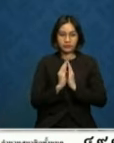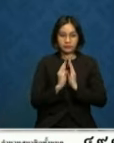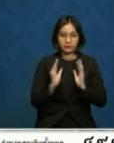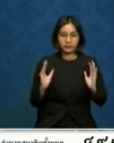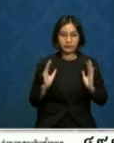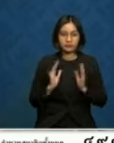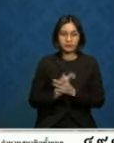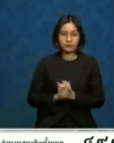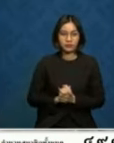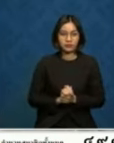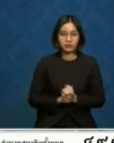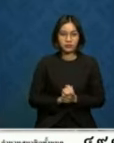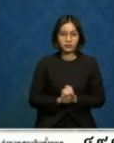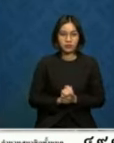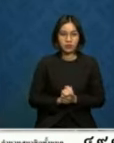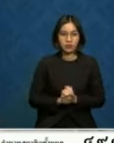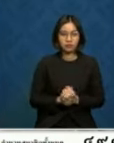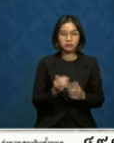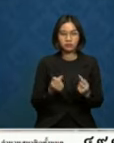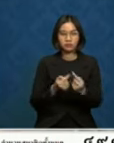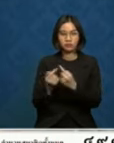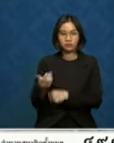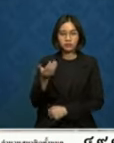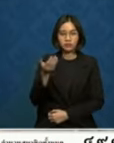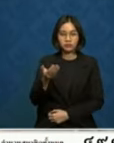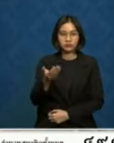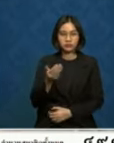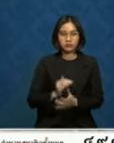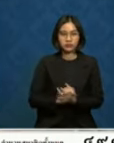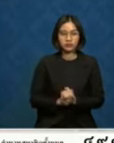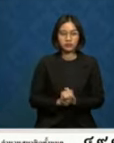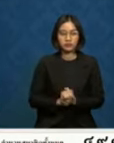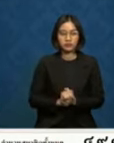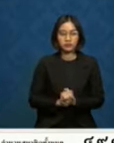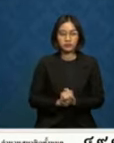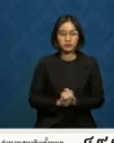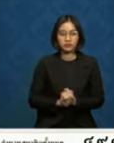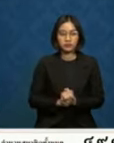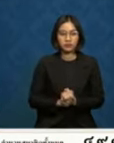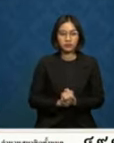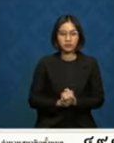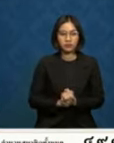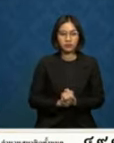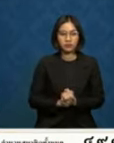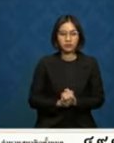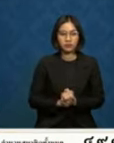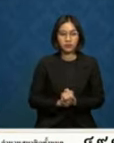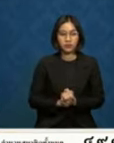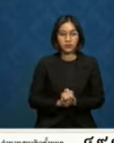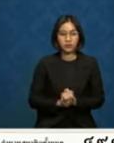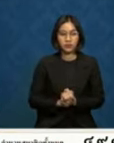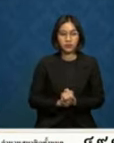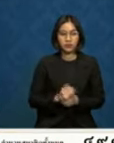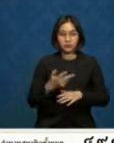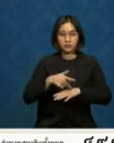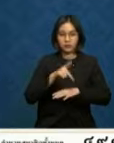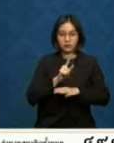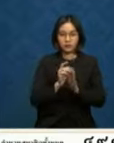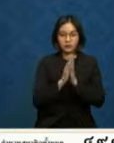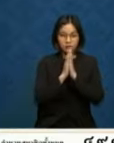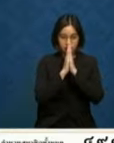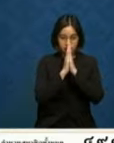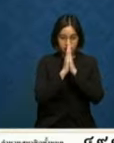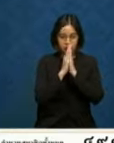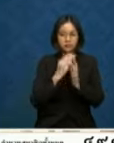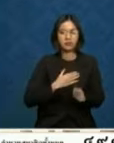ประธานครับ ขอบคุณครับต่อไปขอเชิญคุณจัดสุภัทรวณิชครับ เรียนท่านประธานสภา